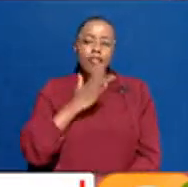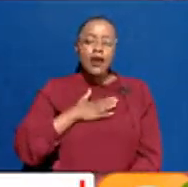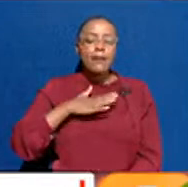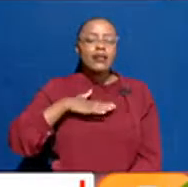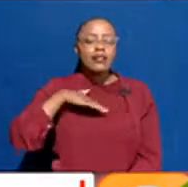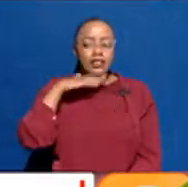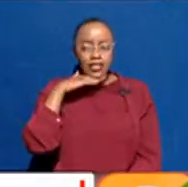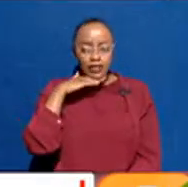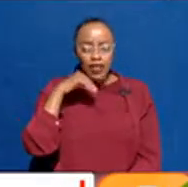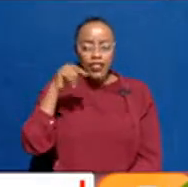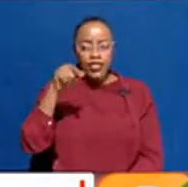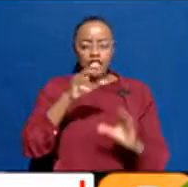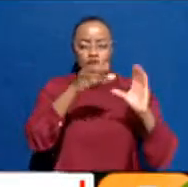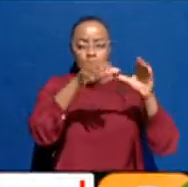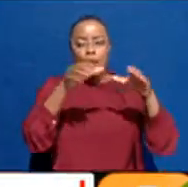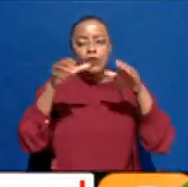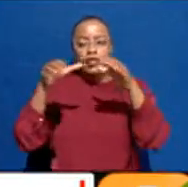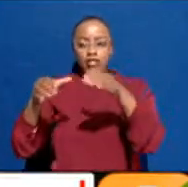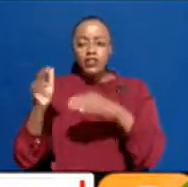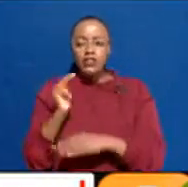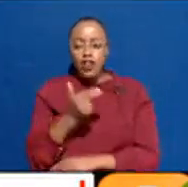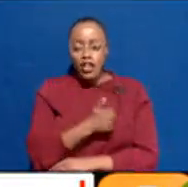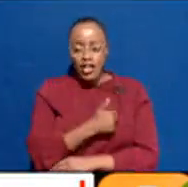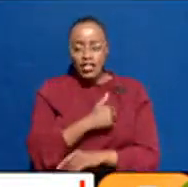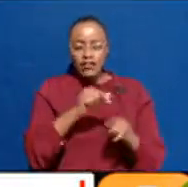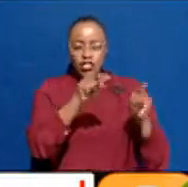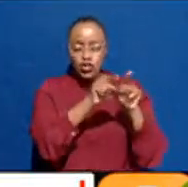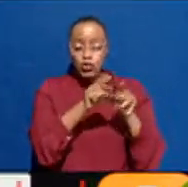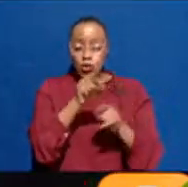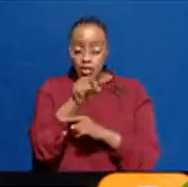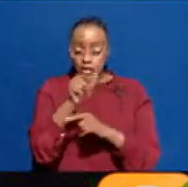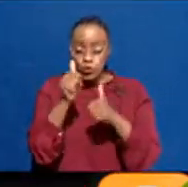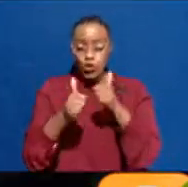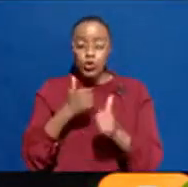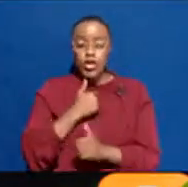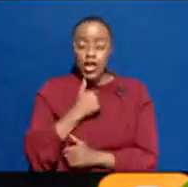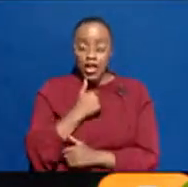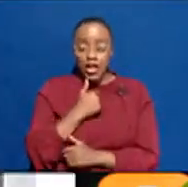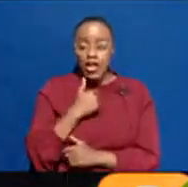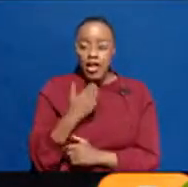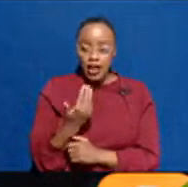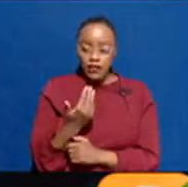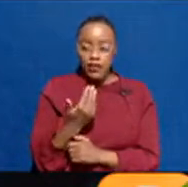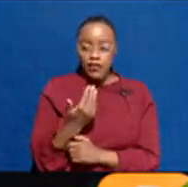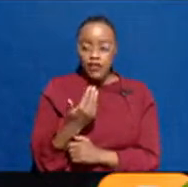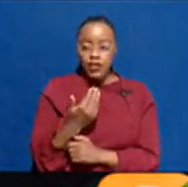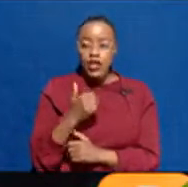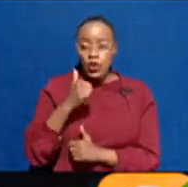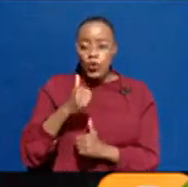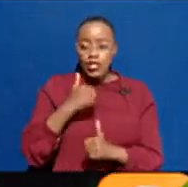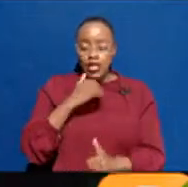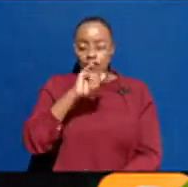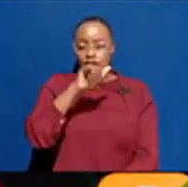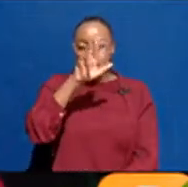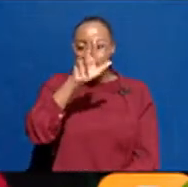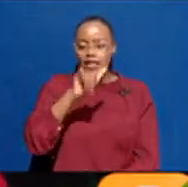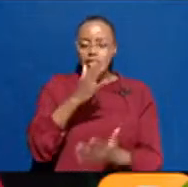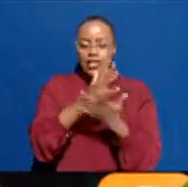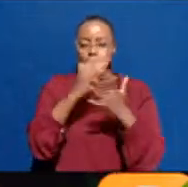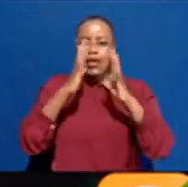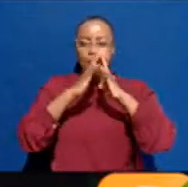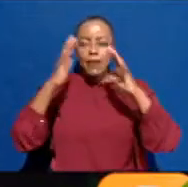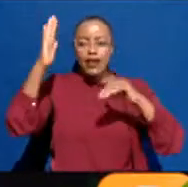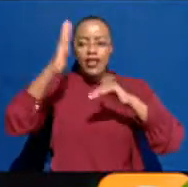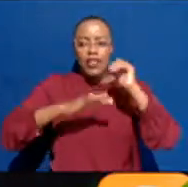created communities for us such as this one. Jerry and I knew that we belonged to something bigger